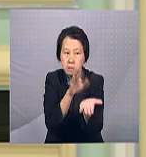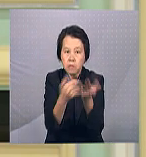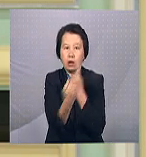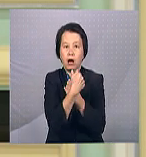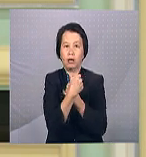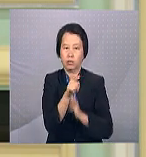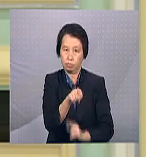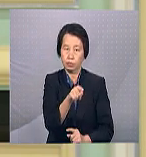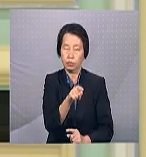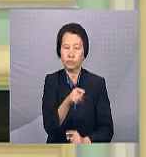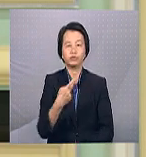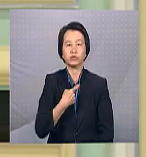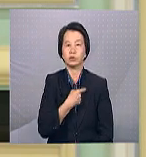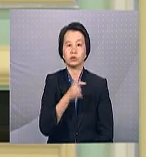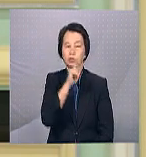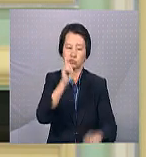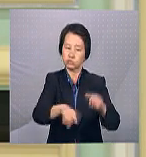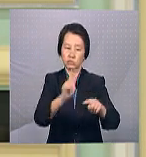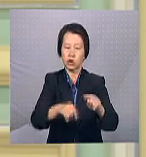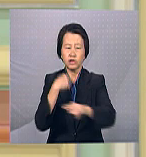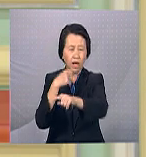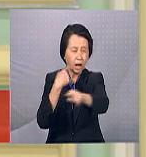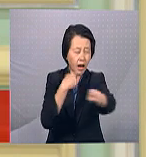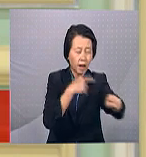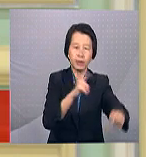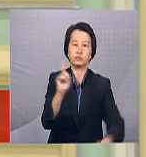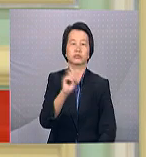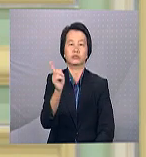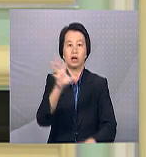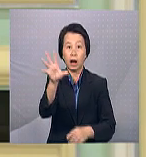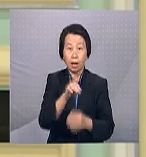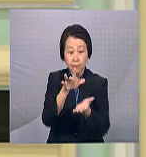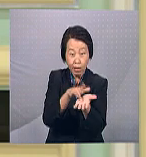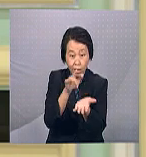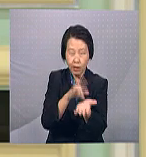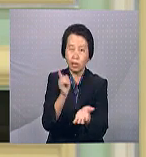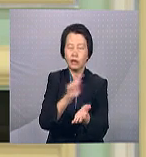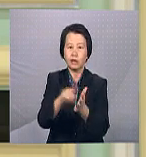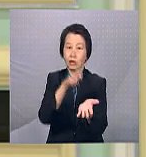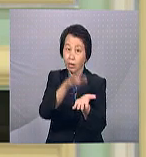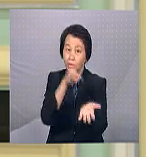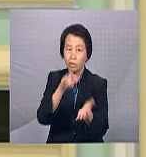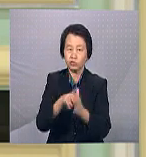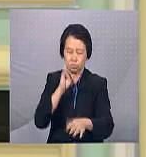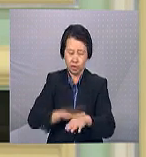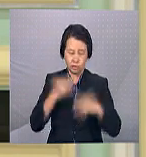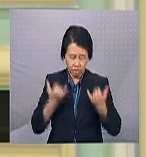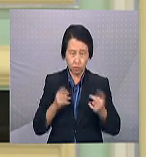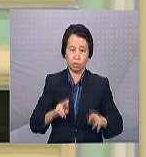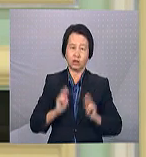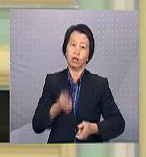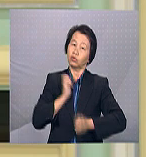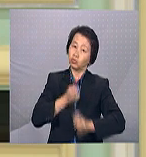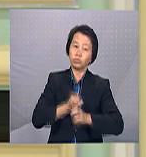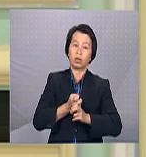kesempatan seperti ini. Kita tidak akan membenarkan sesiapa saja mengambil kesempatan sewaktu rakyat sedang